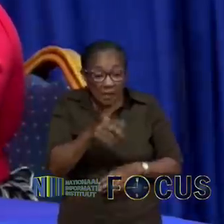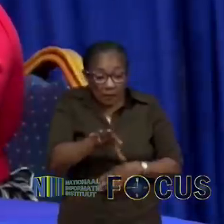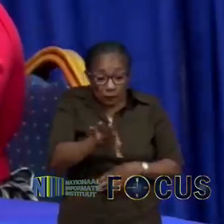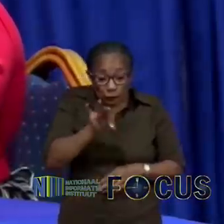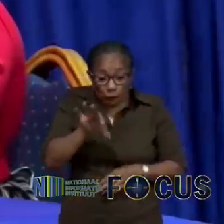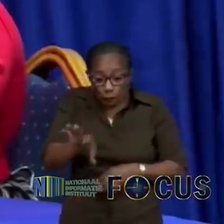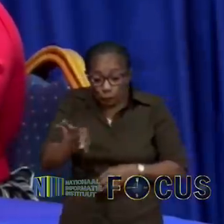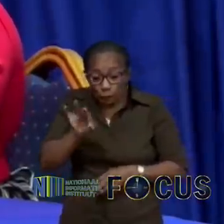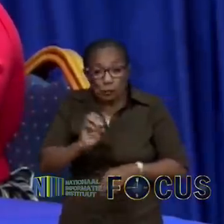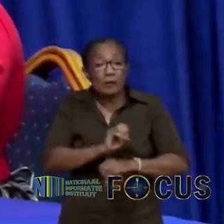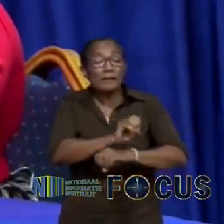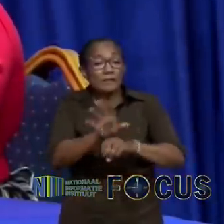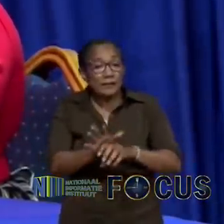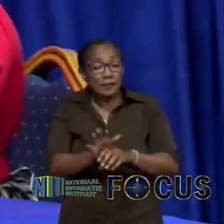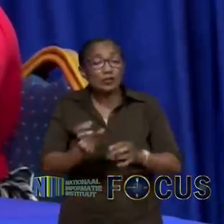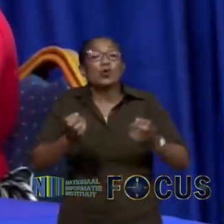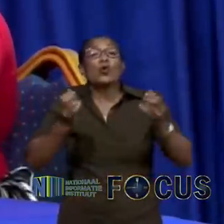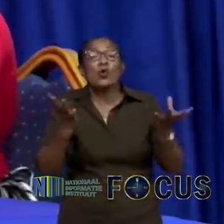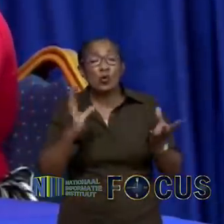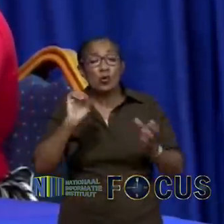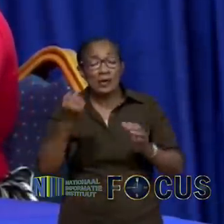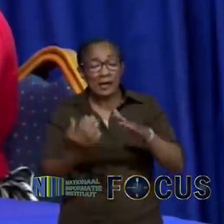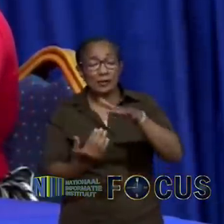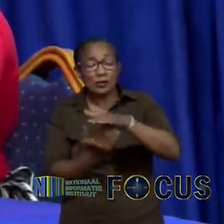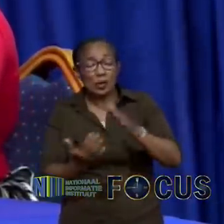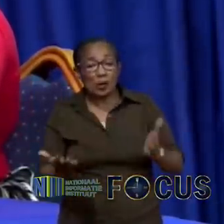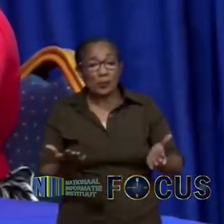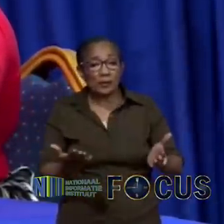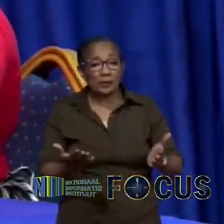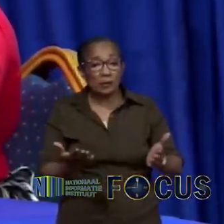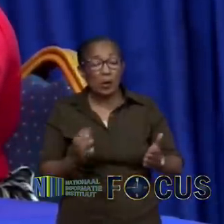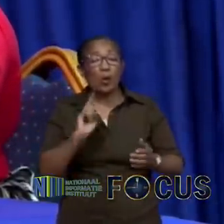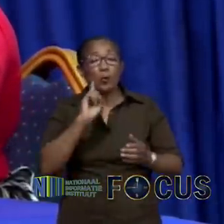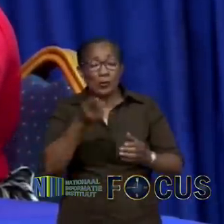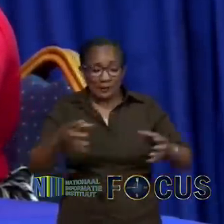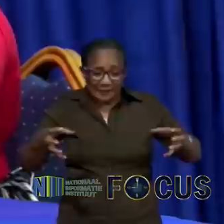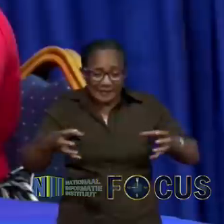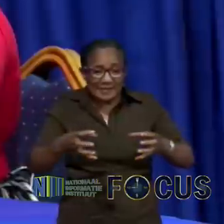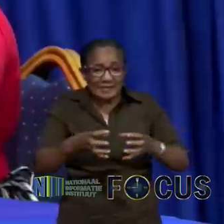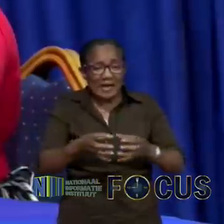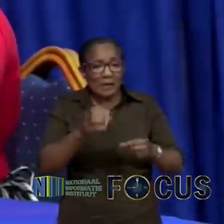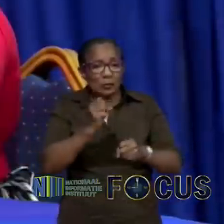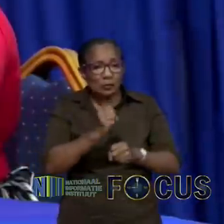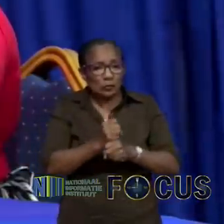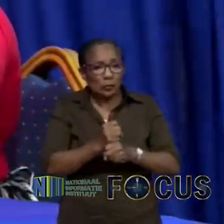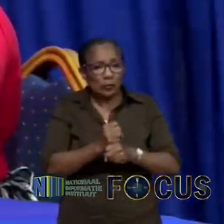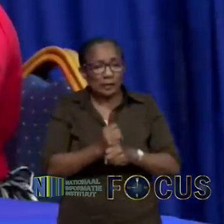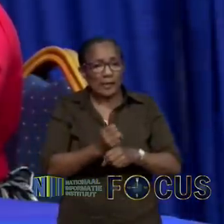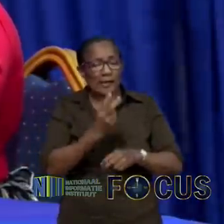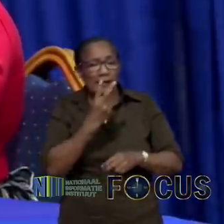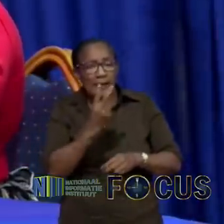fa waka go, fa uka stopping, dat gezamenlijk ook kan luku fa wo